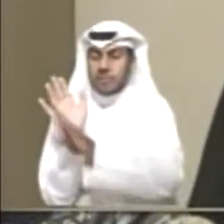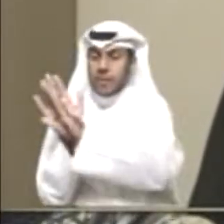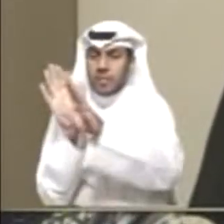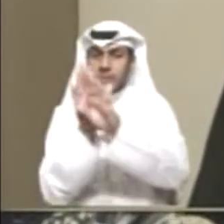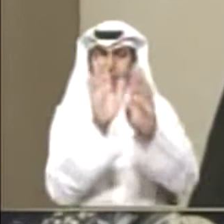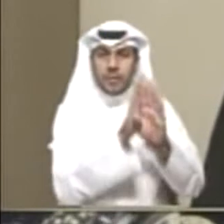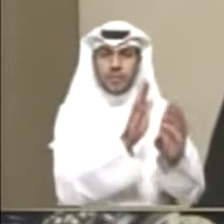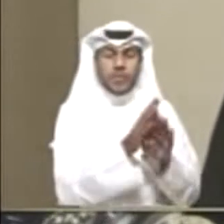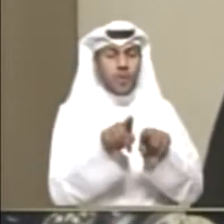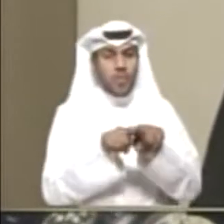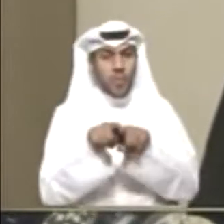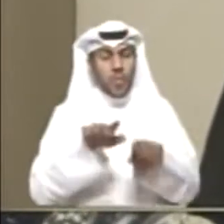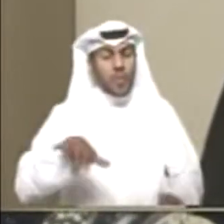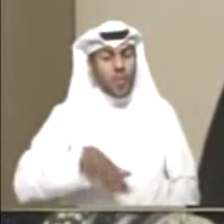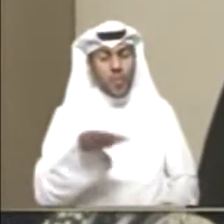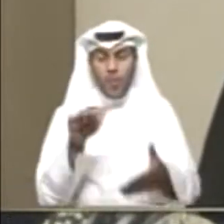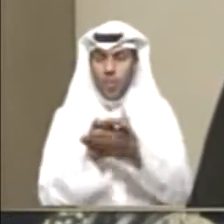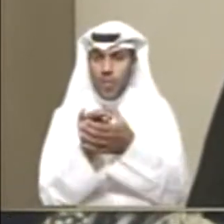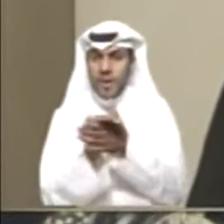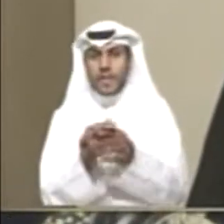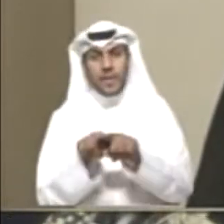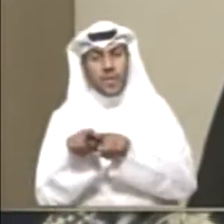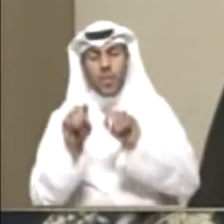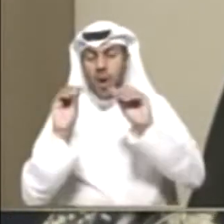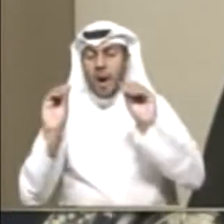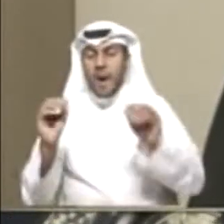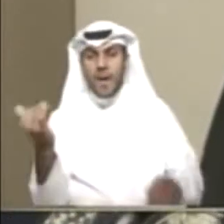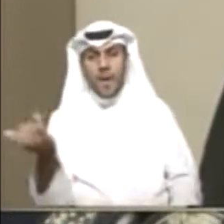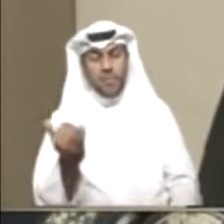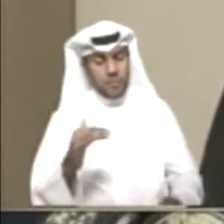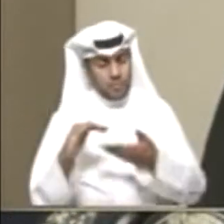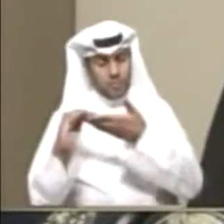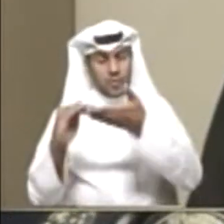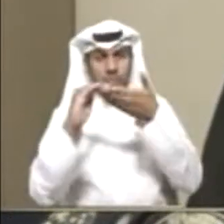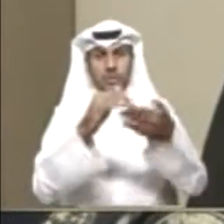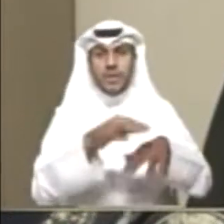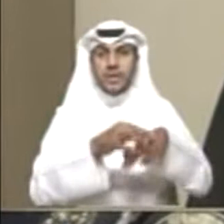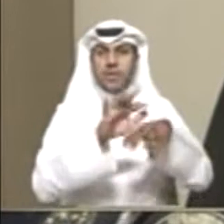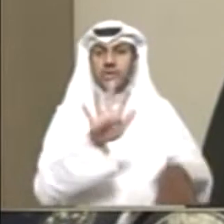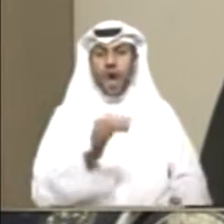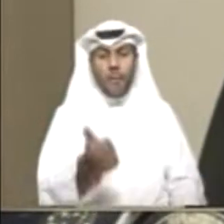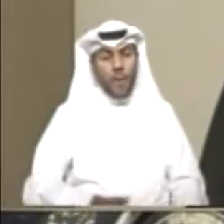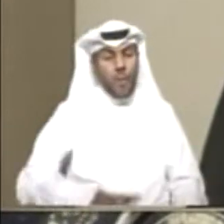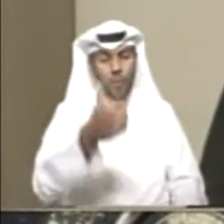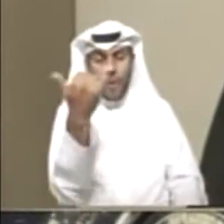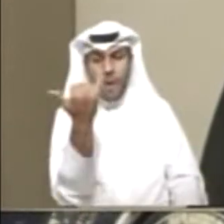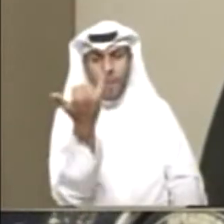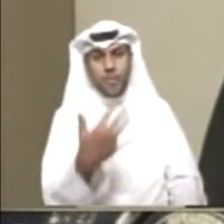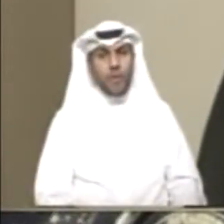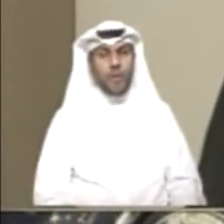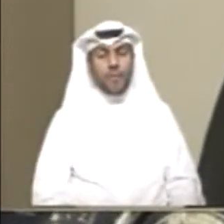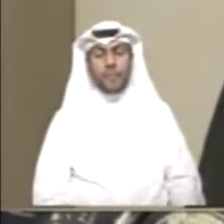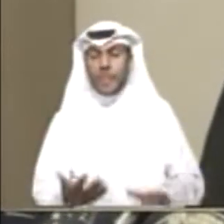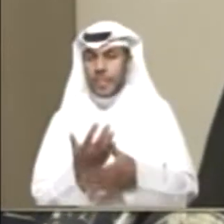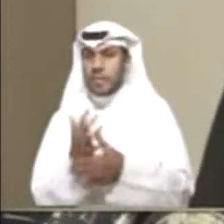ومساعدة الأشقاء والأصدقاء لتوفير حياة كريمة لشعوبها أولوية قصوى